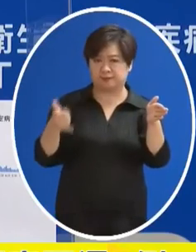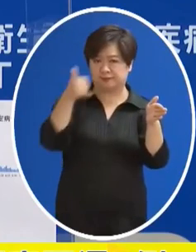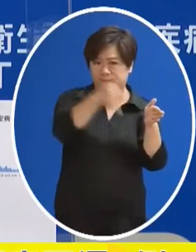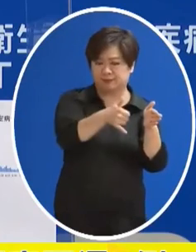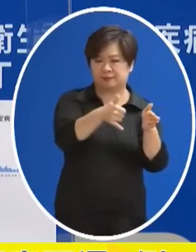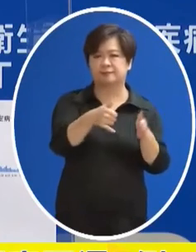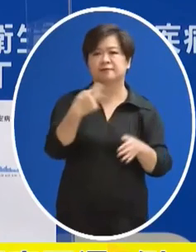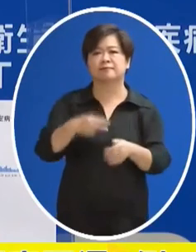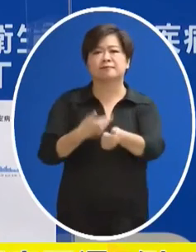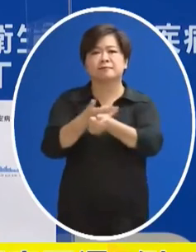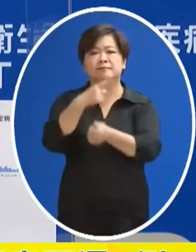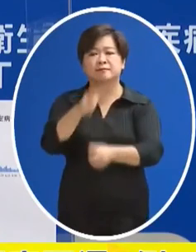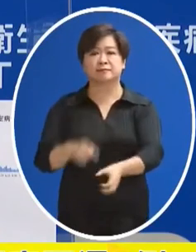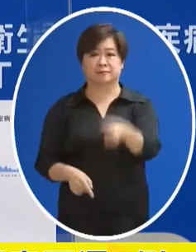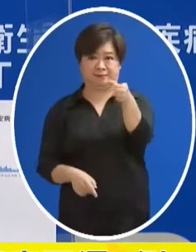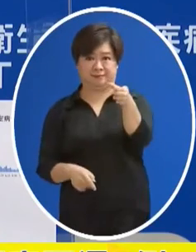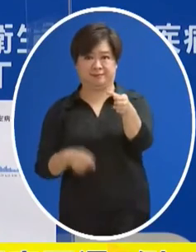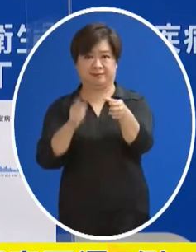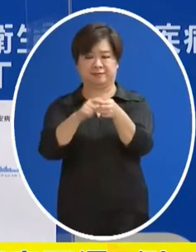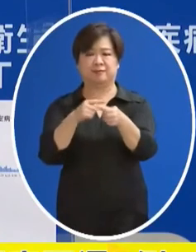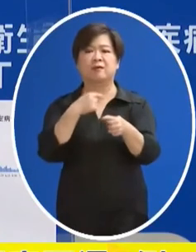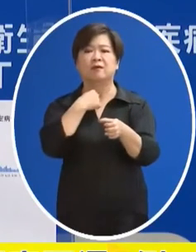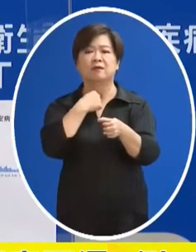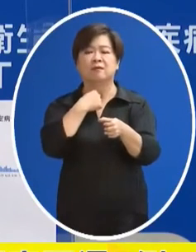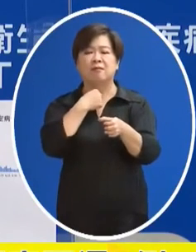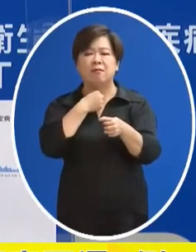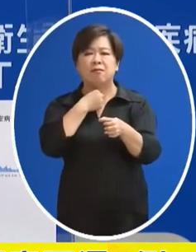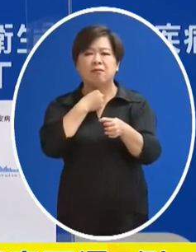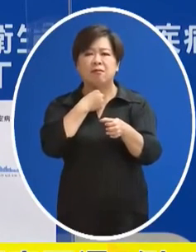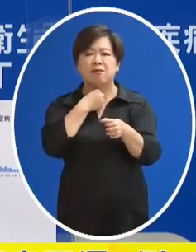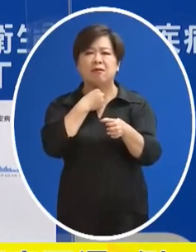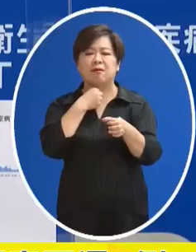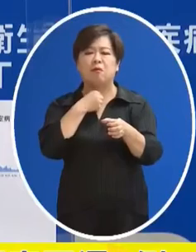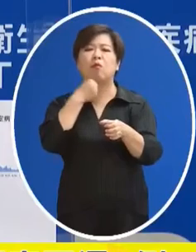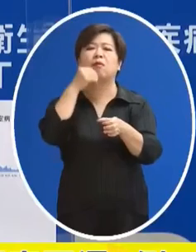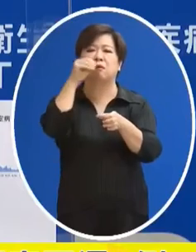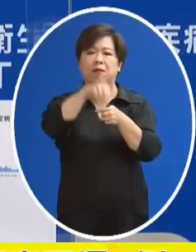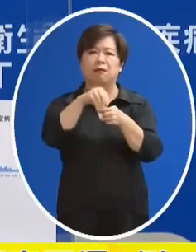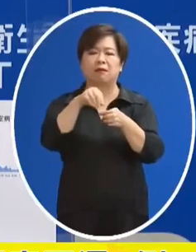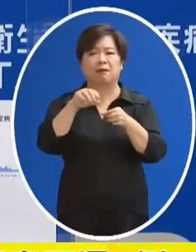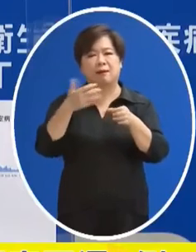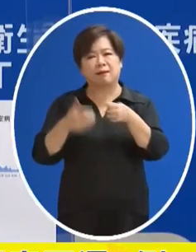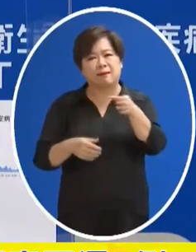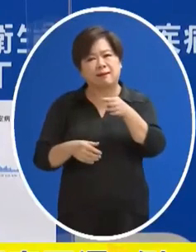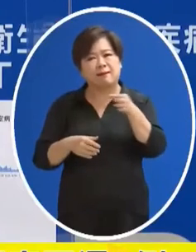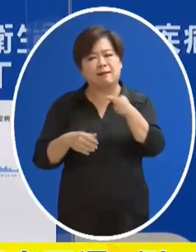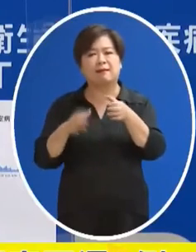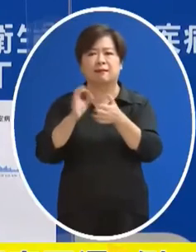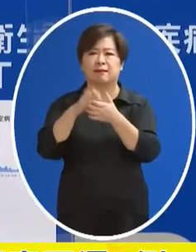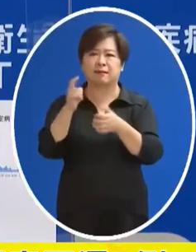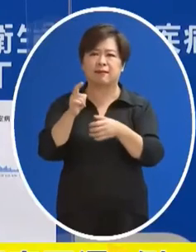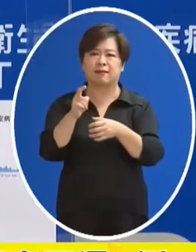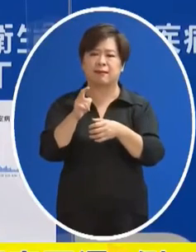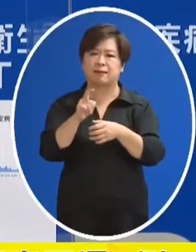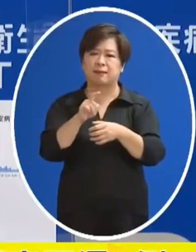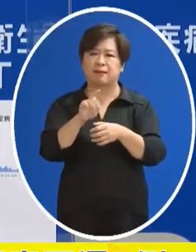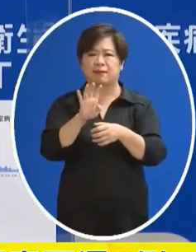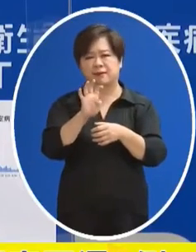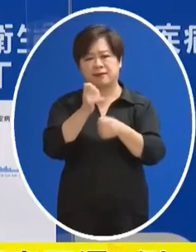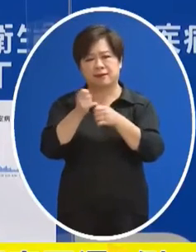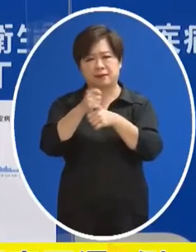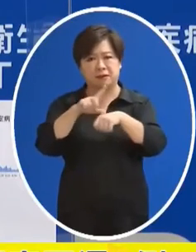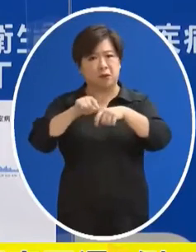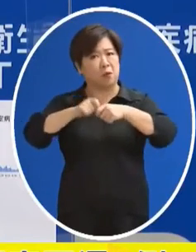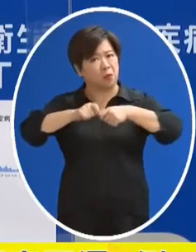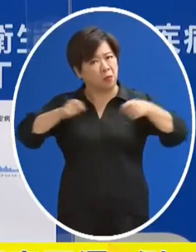那瓶子，好，那然后就咕噜咕噜咕噜咕噜，那也说1分钟，有人说40秒，好，那总是停留稍微久一点，那